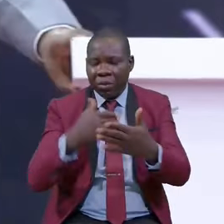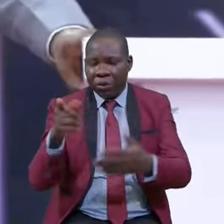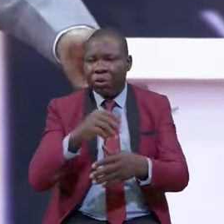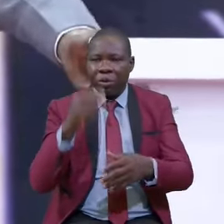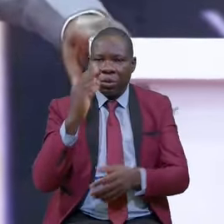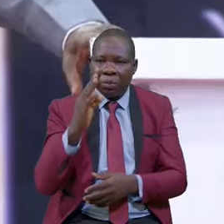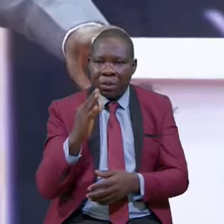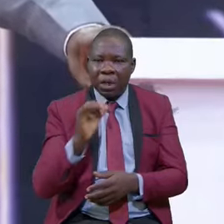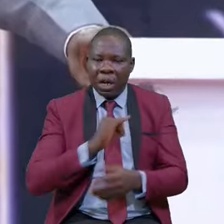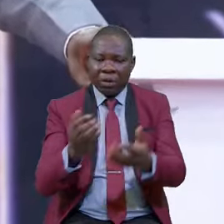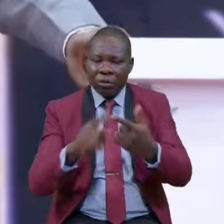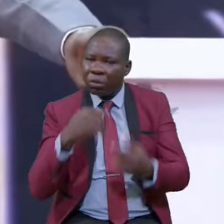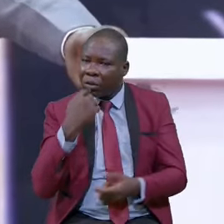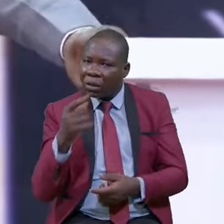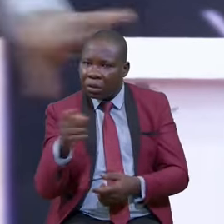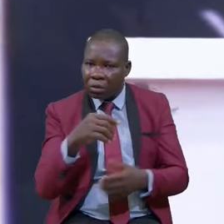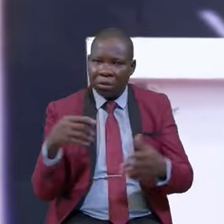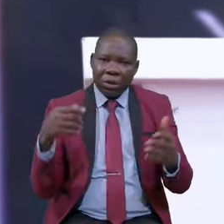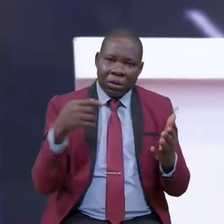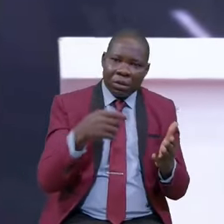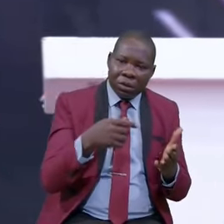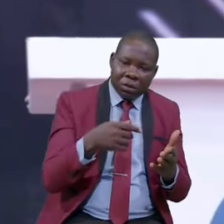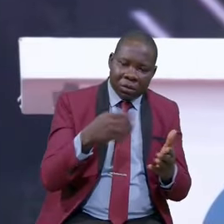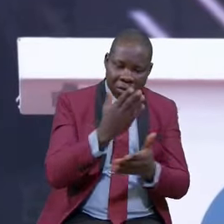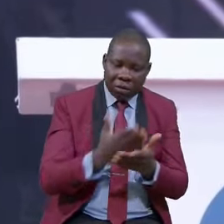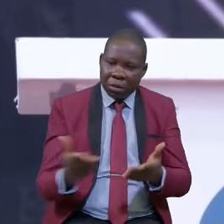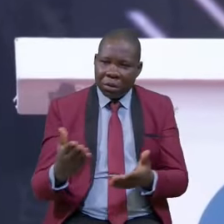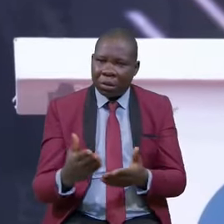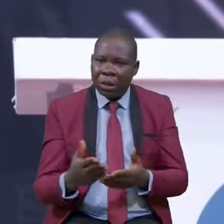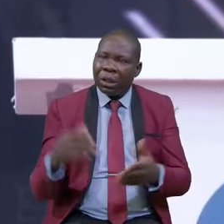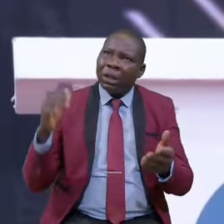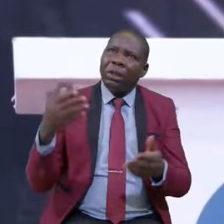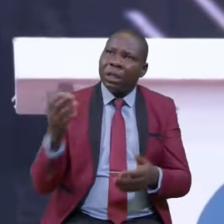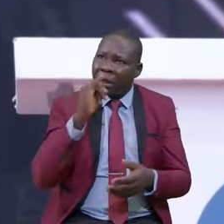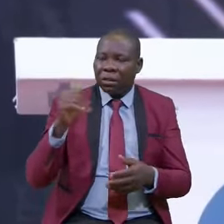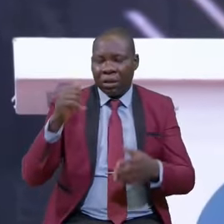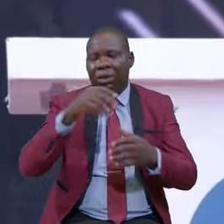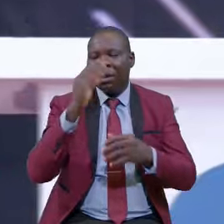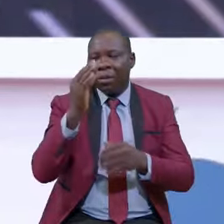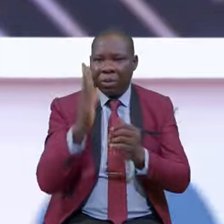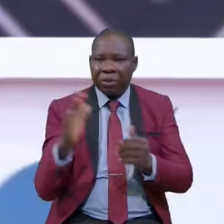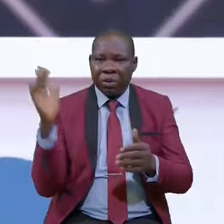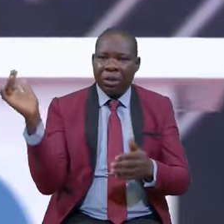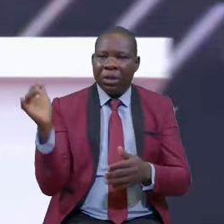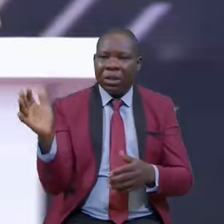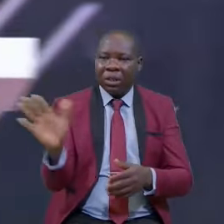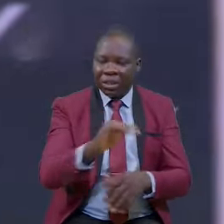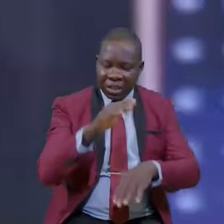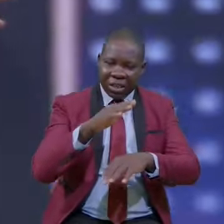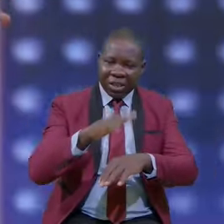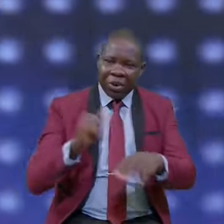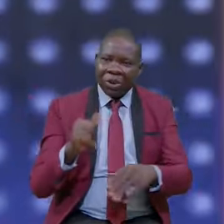a un pasteur qu'on appelle tel temps. Voici le type de vie qu'il a. Il y a un évangéliste qu'on appelle tel nom. Voici comment il